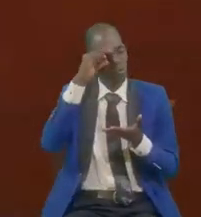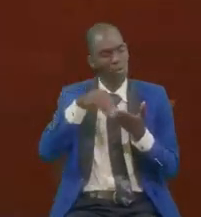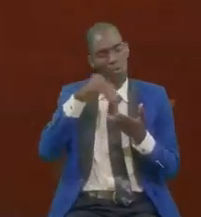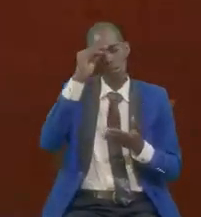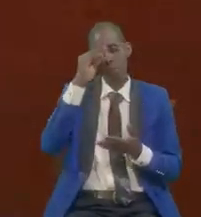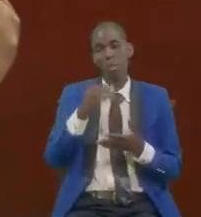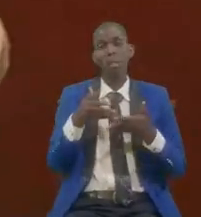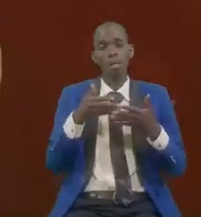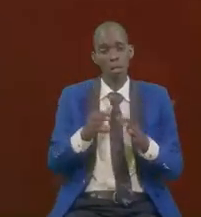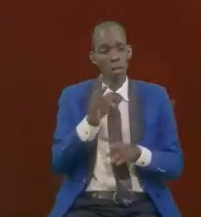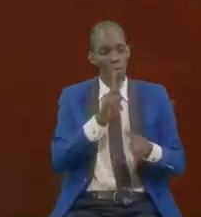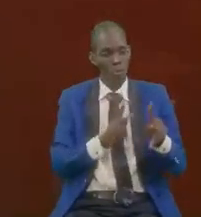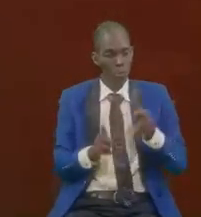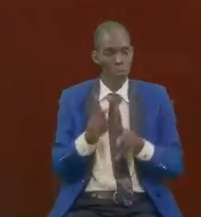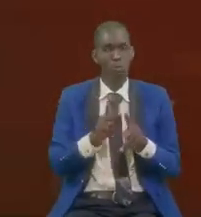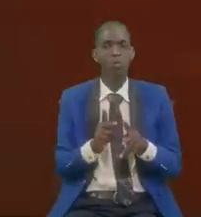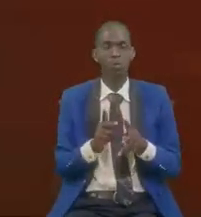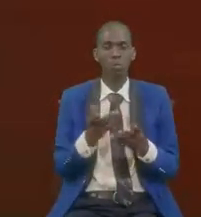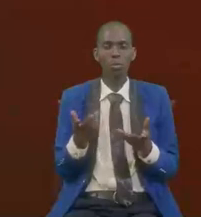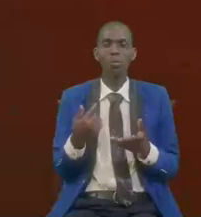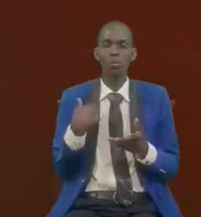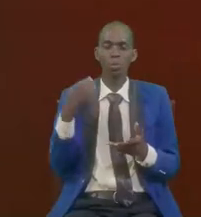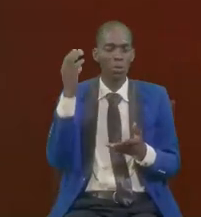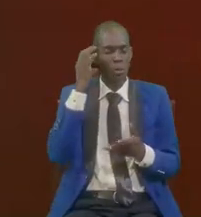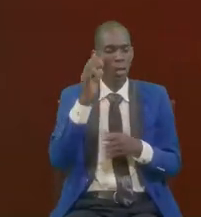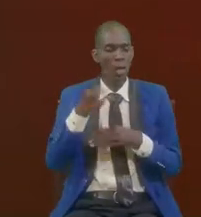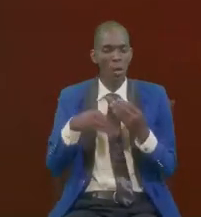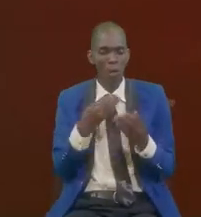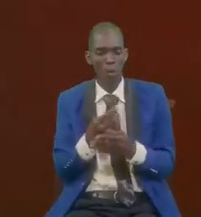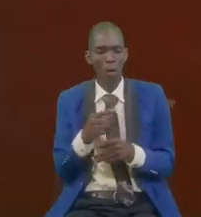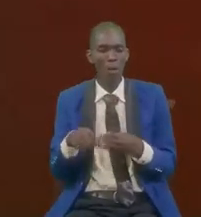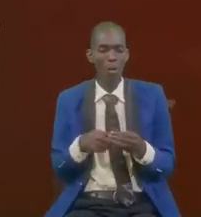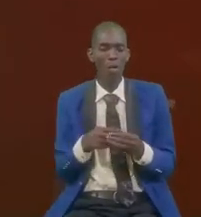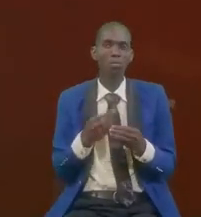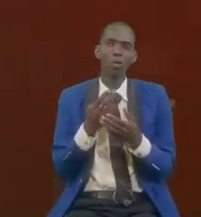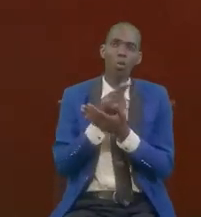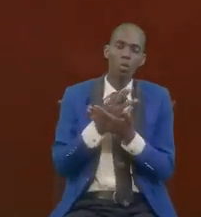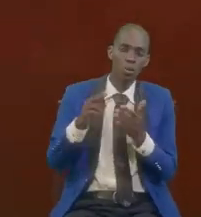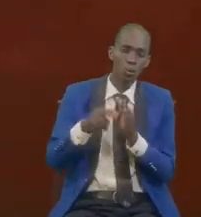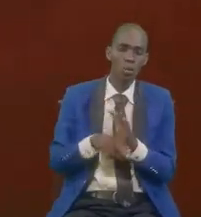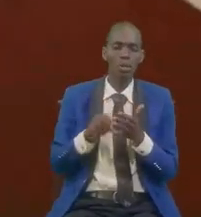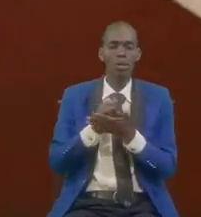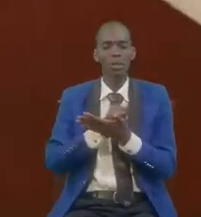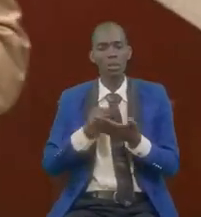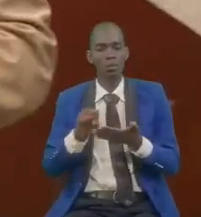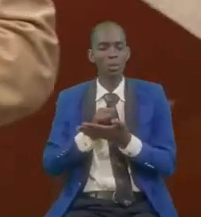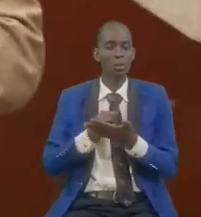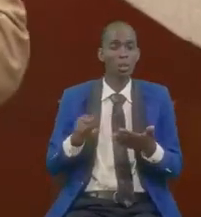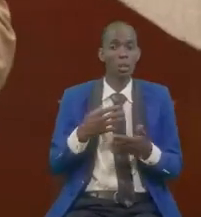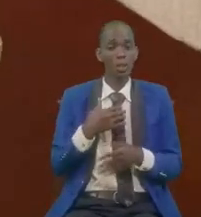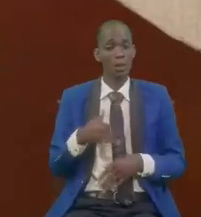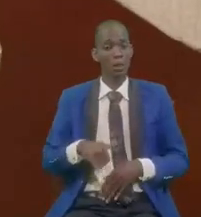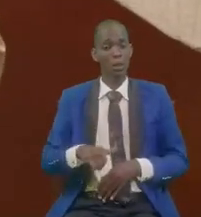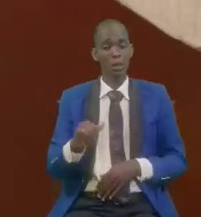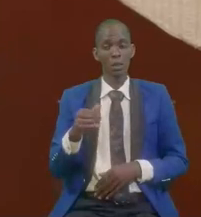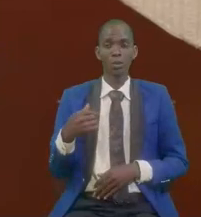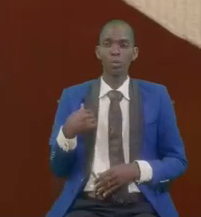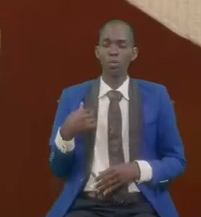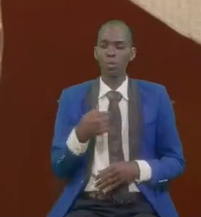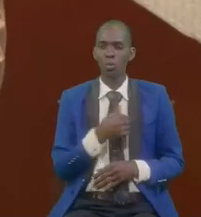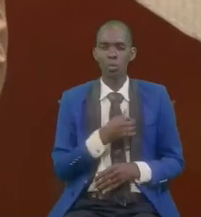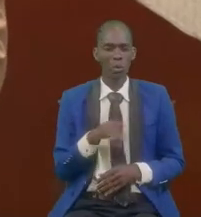nouveau. N'y a-t-il pas des gens qui entendent parler de la sainteté, la justice, la sainteté, la sanctification, c'est la volonté de Dieu, mais on